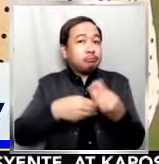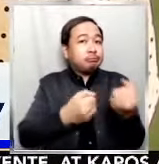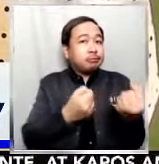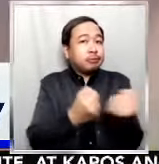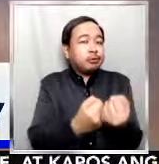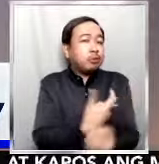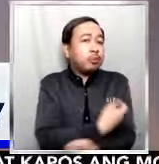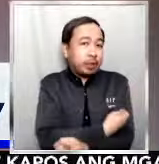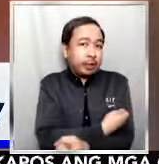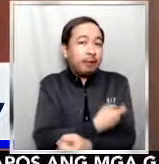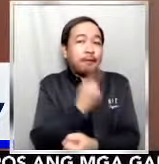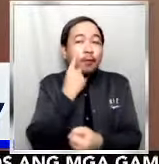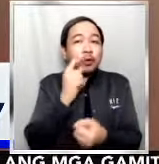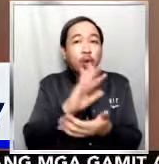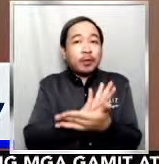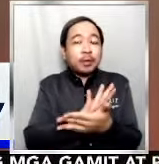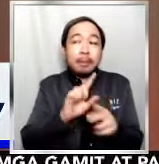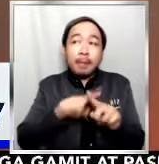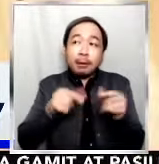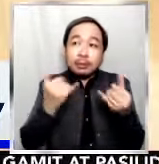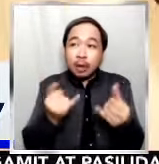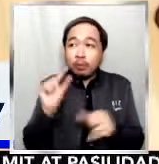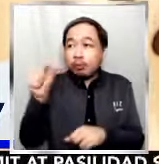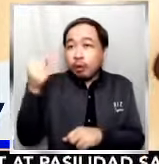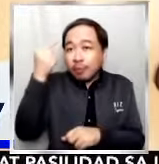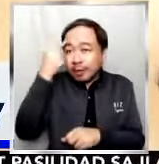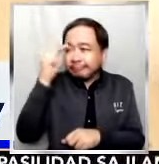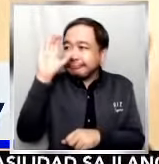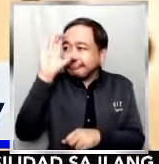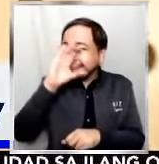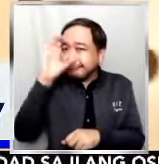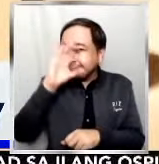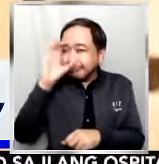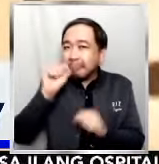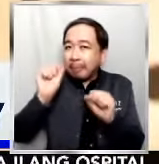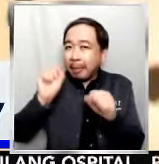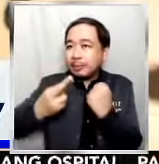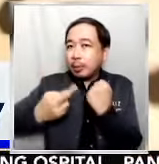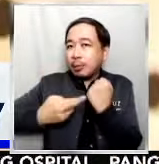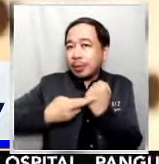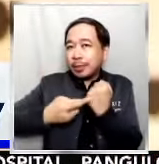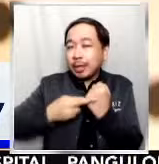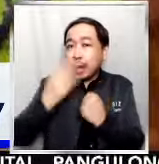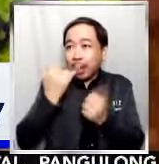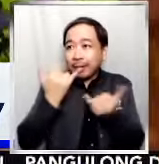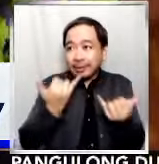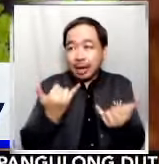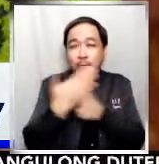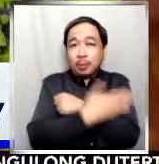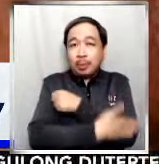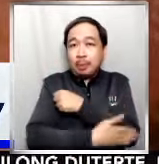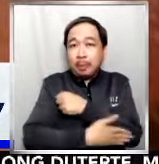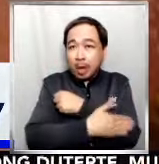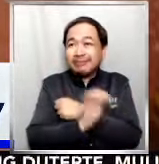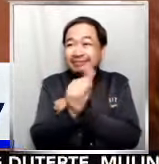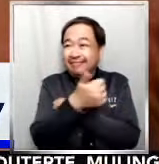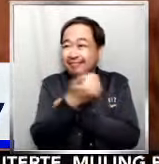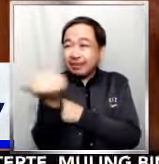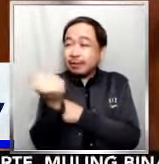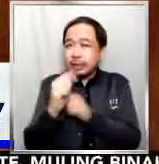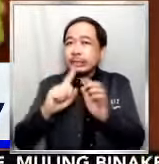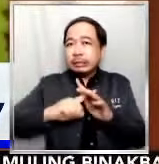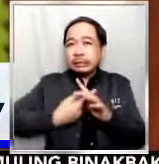ang pamahalaan na makapagreserba ng supply, lalo ngayong may mga bansang nagbabakuna na ng booster sa gitna ng pagkalat ng